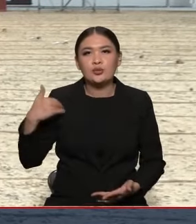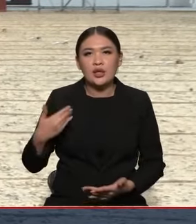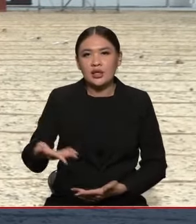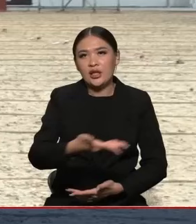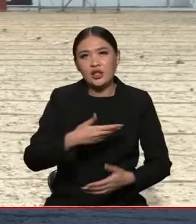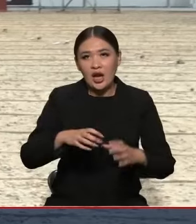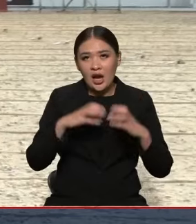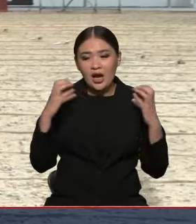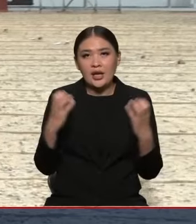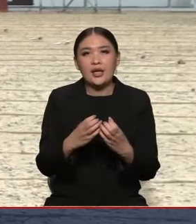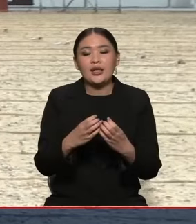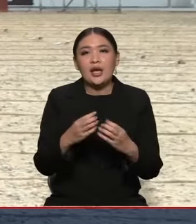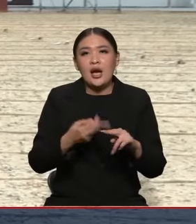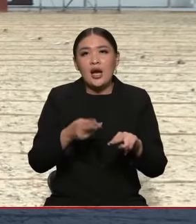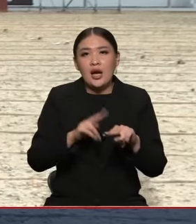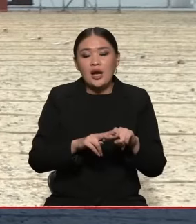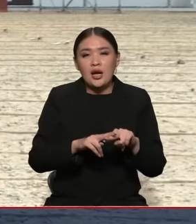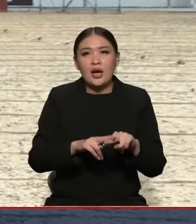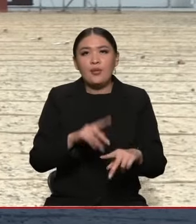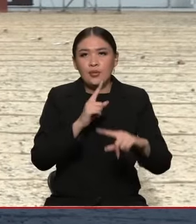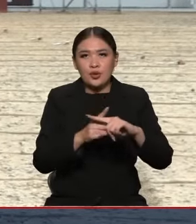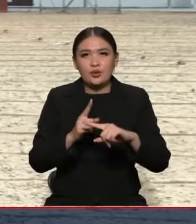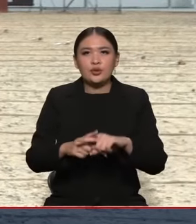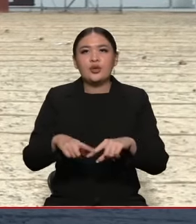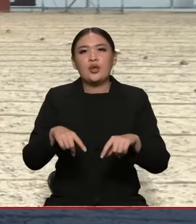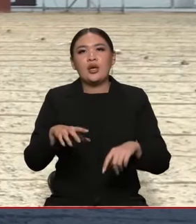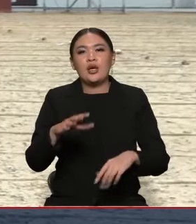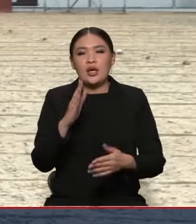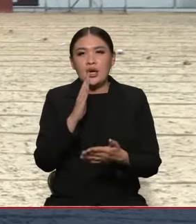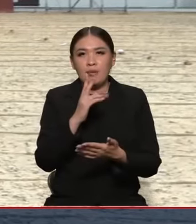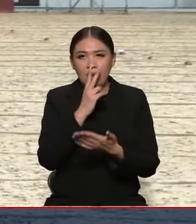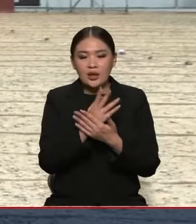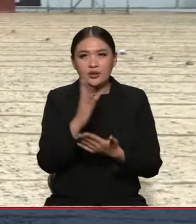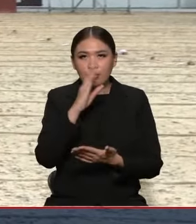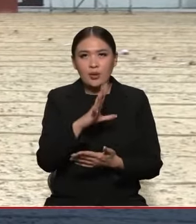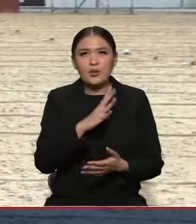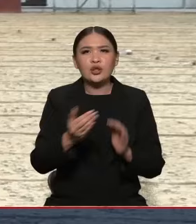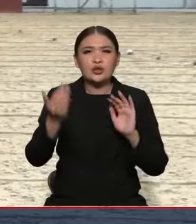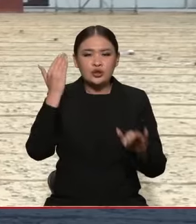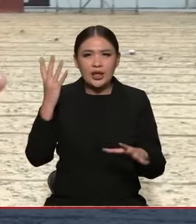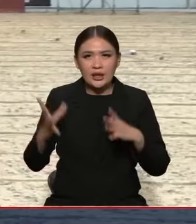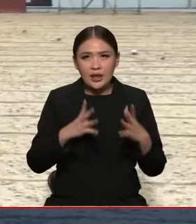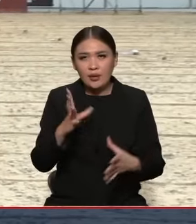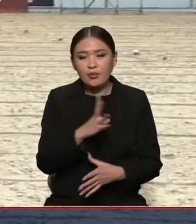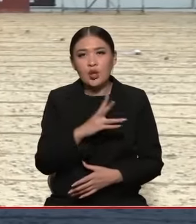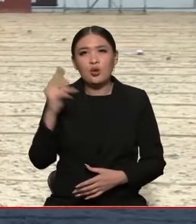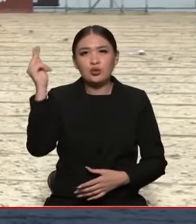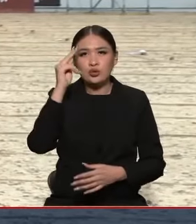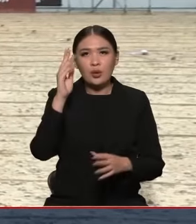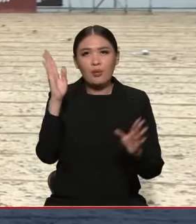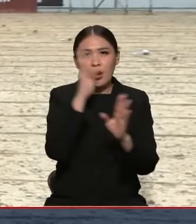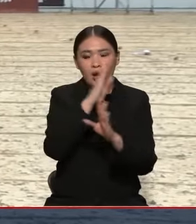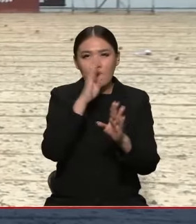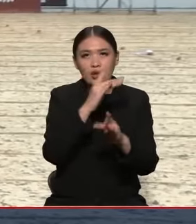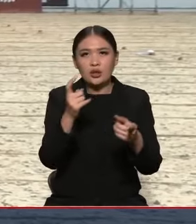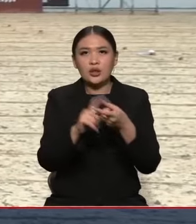арене. Плюс наши стены все-таки нам все равно помогли. Мы здесь, на этой арене, заранее и тренировались, и учили погоду, понимали